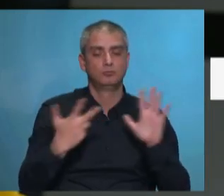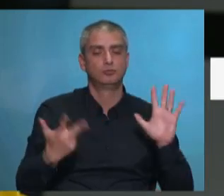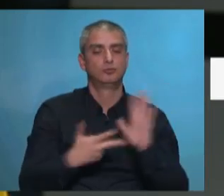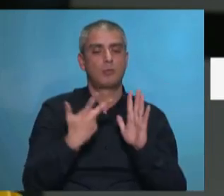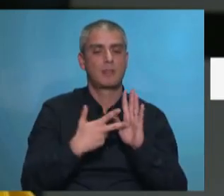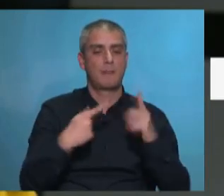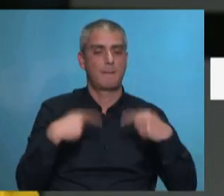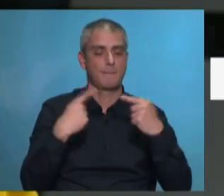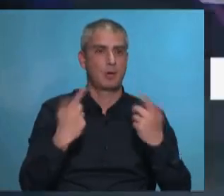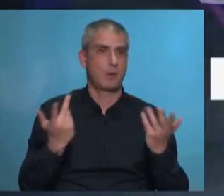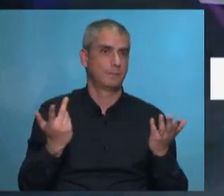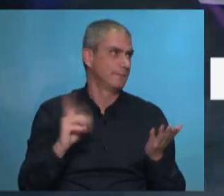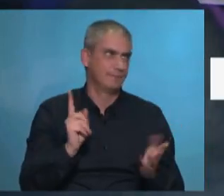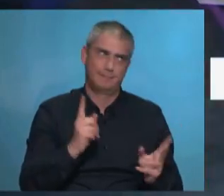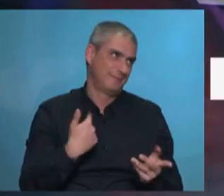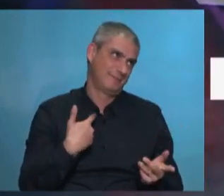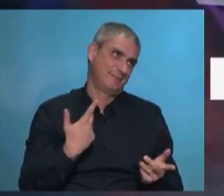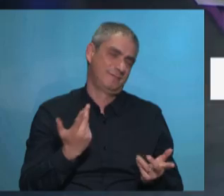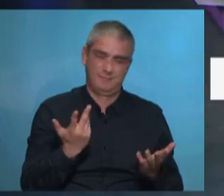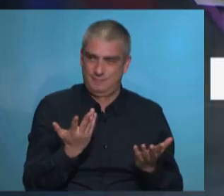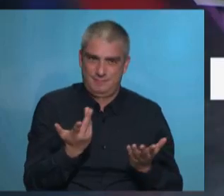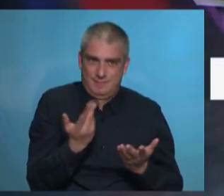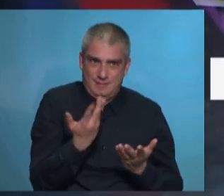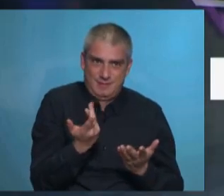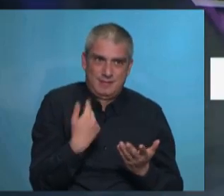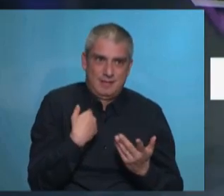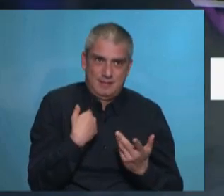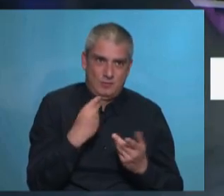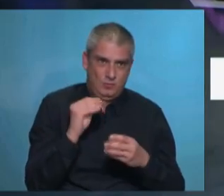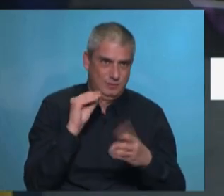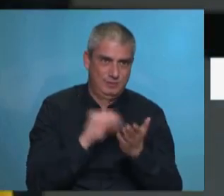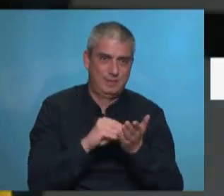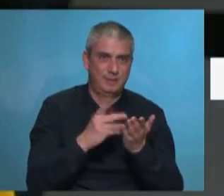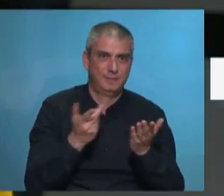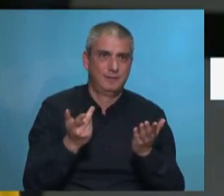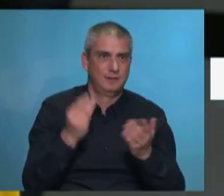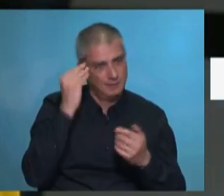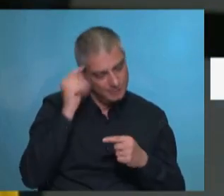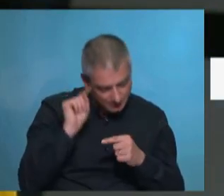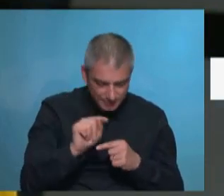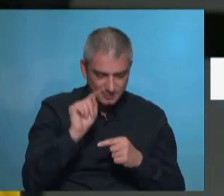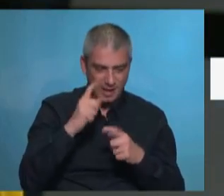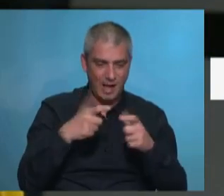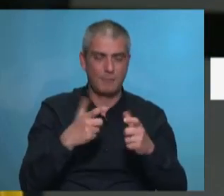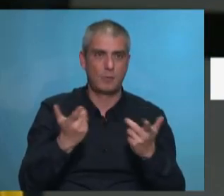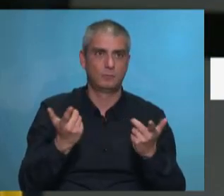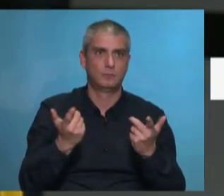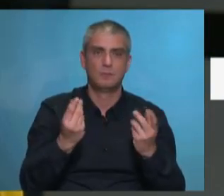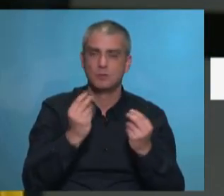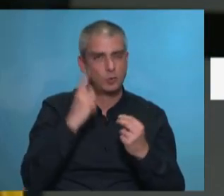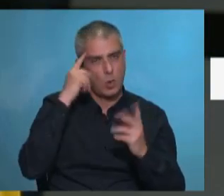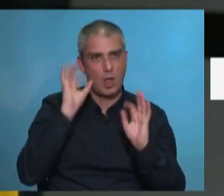ביום ב10 מי מאיתנו לא עושה את זה? בוודאי, לפי שעון הרי אנחנו שמים את זה ומזכירים לשים פליי על האלבום. אמרו, משהו פה לא